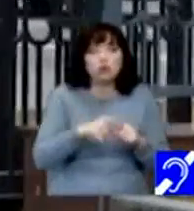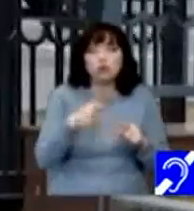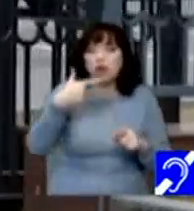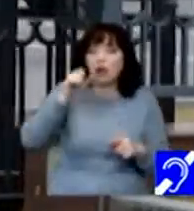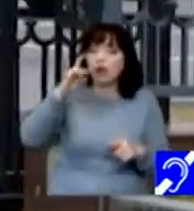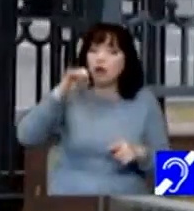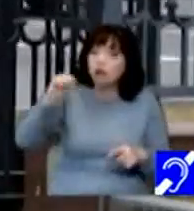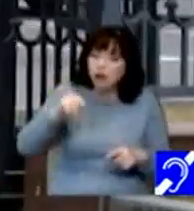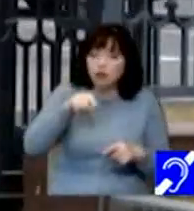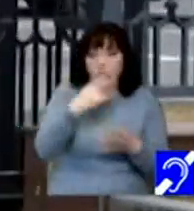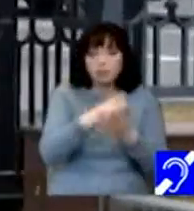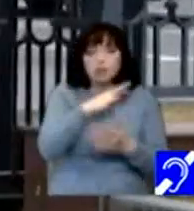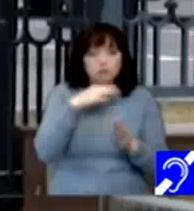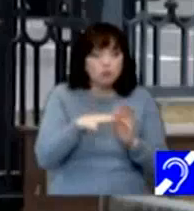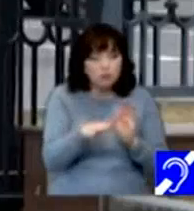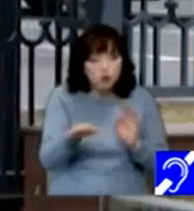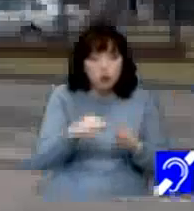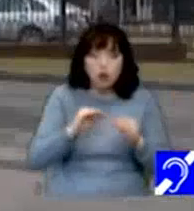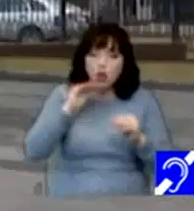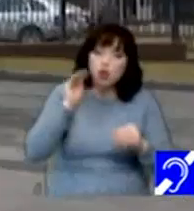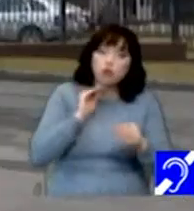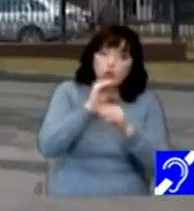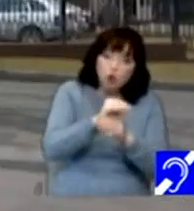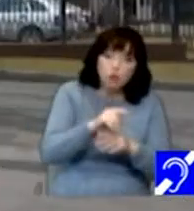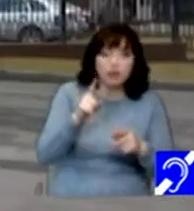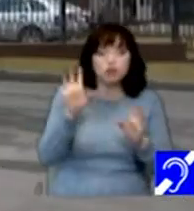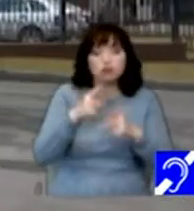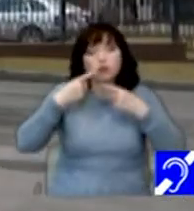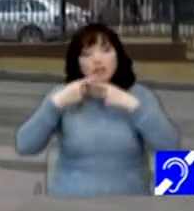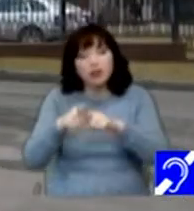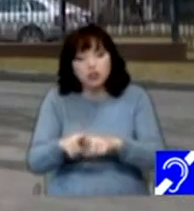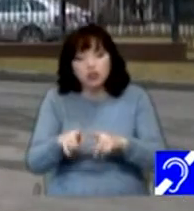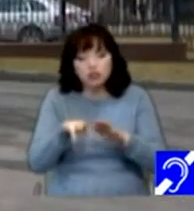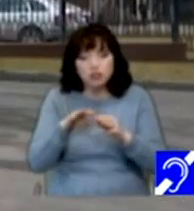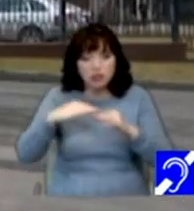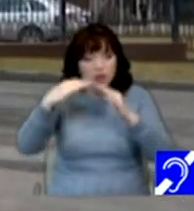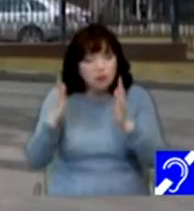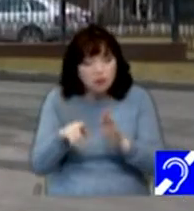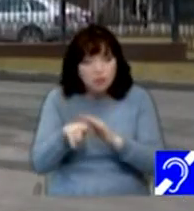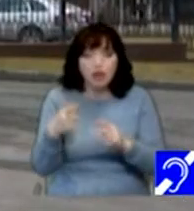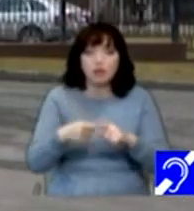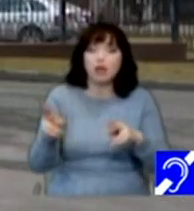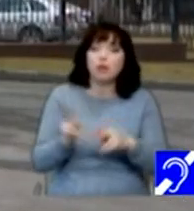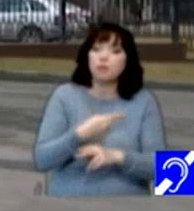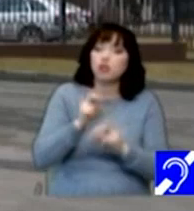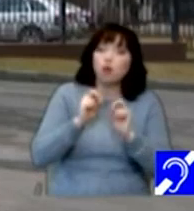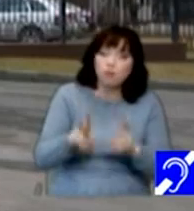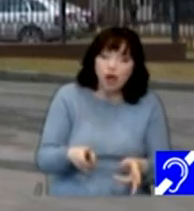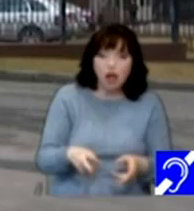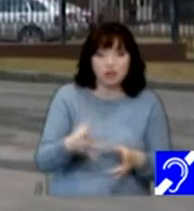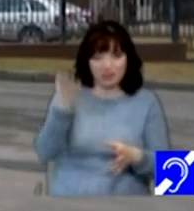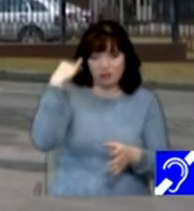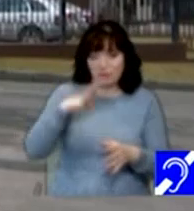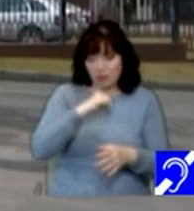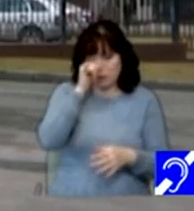garaj care are multe spații auxiliare, acolo spații tehnice, este chestiunea securității care nu permite